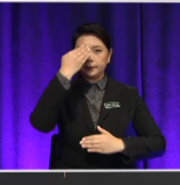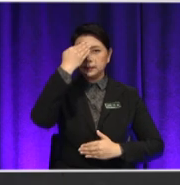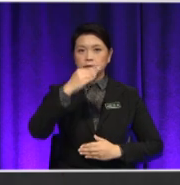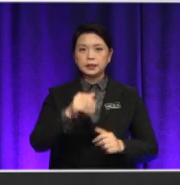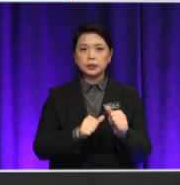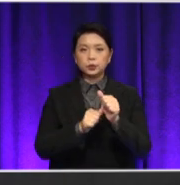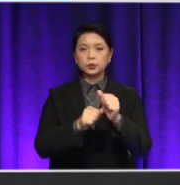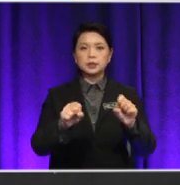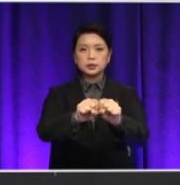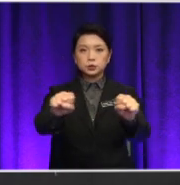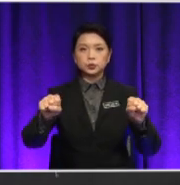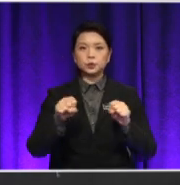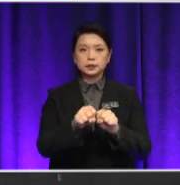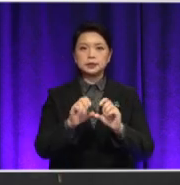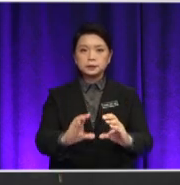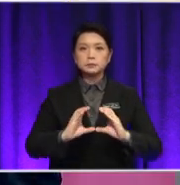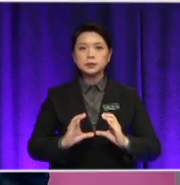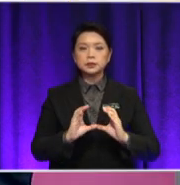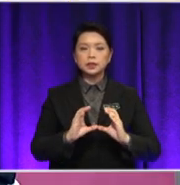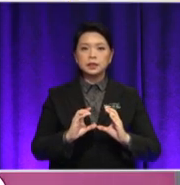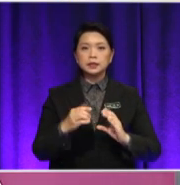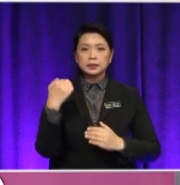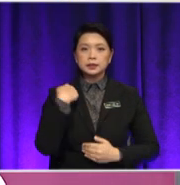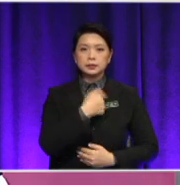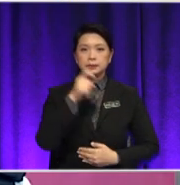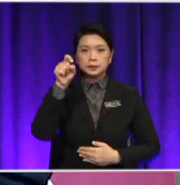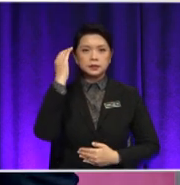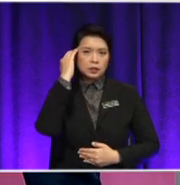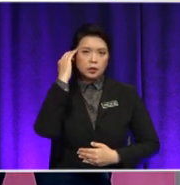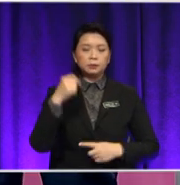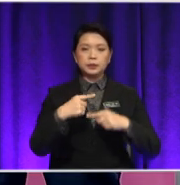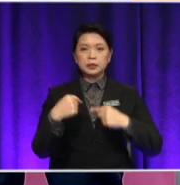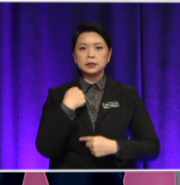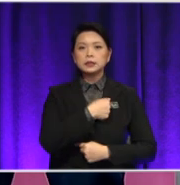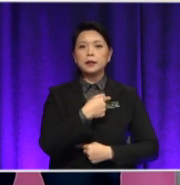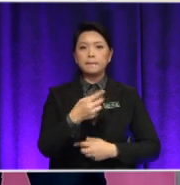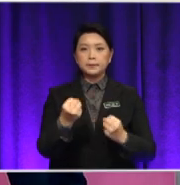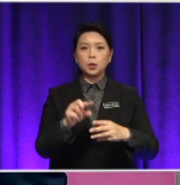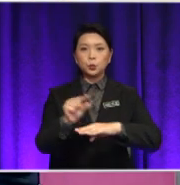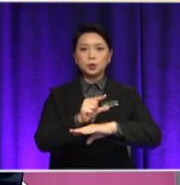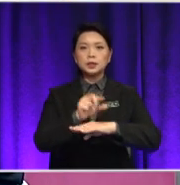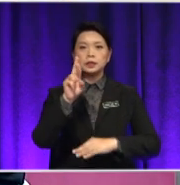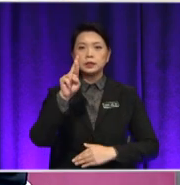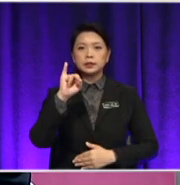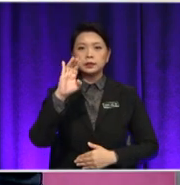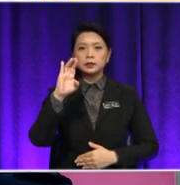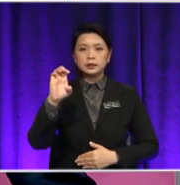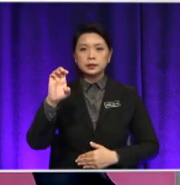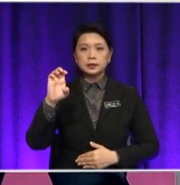situasi kecemasan. Kita perlu tahu bila nak menggunakan rest ini. Okey, itu semua. Selepas ini kita akan pergi lebih